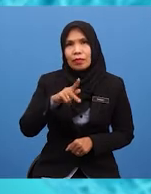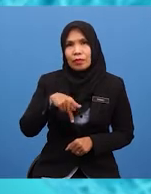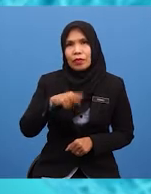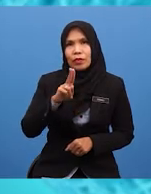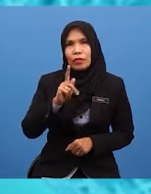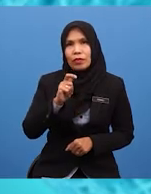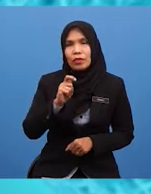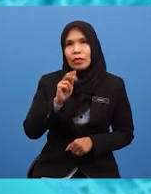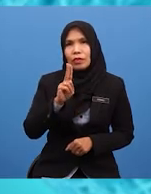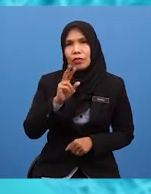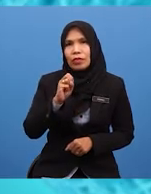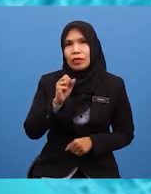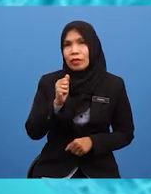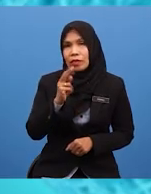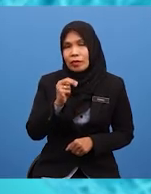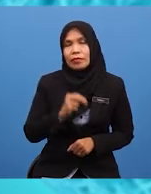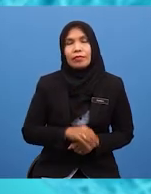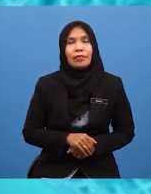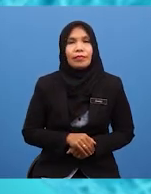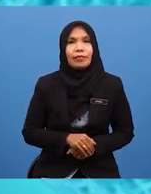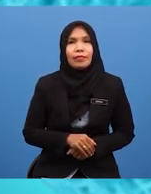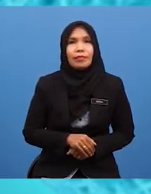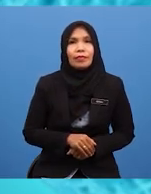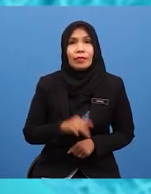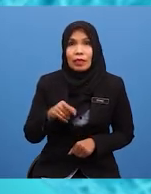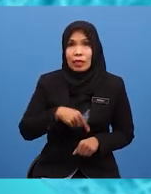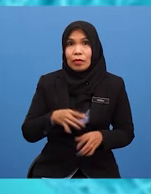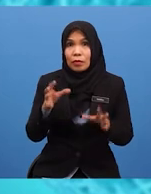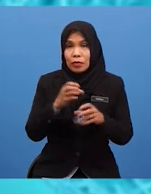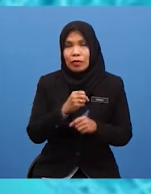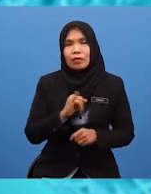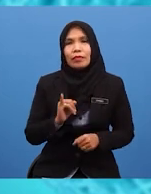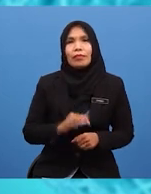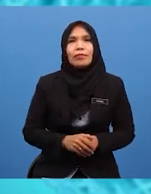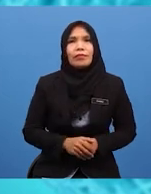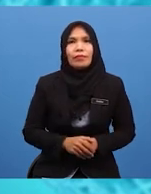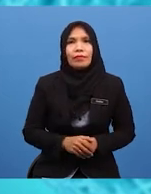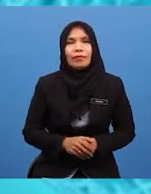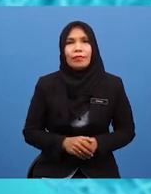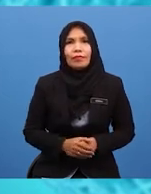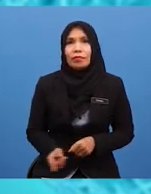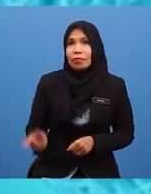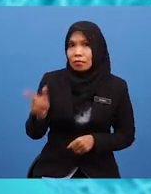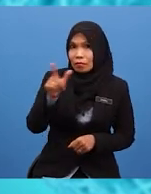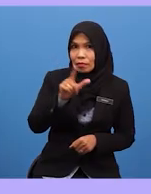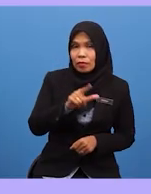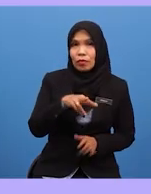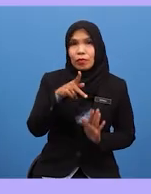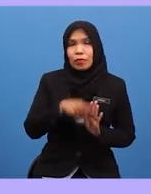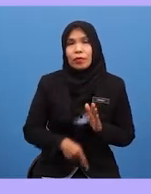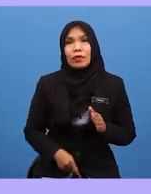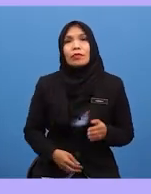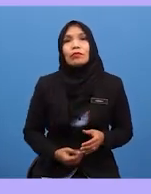Baiklah murid-murid, sekarang kita akan mempelajari tentang lengkung pertumbuhan.